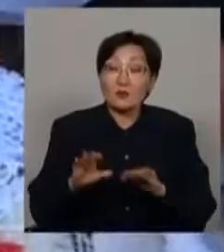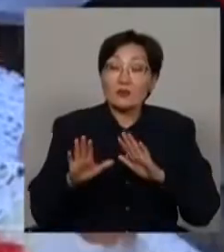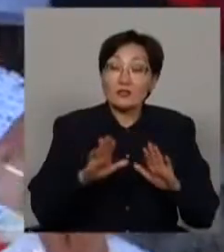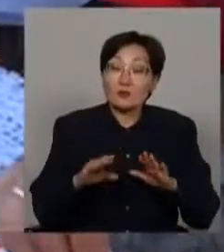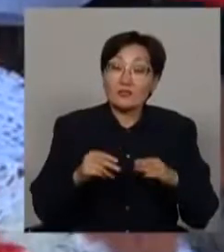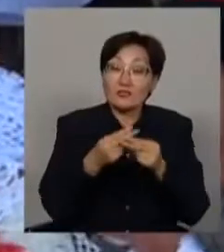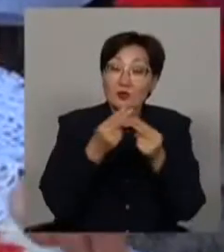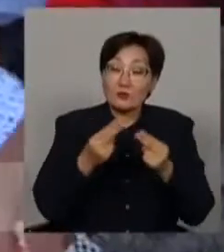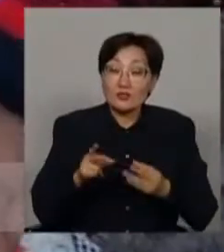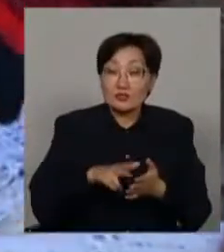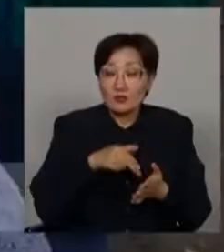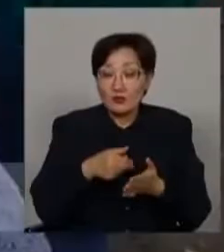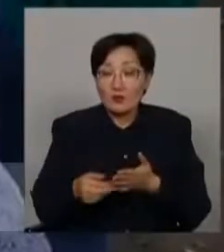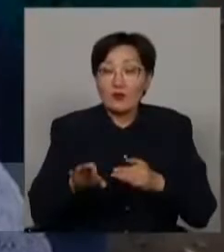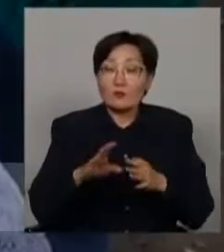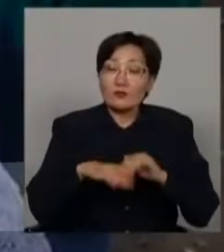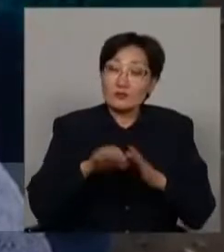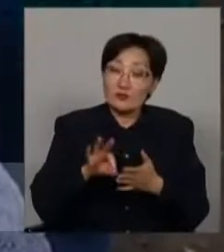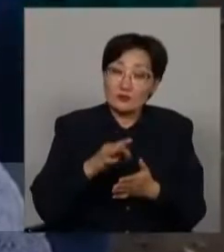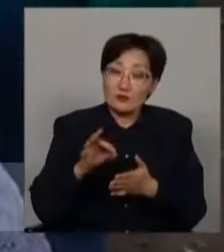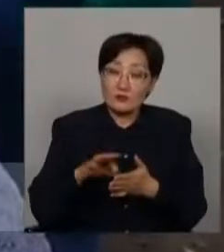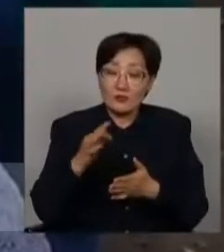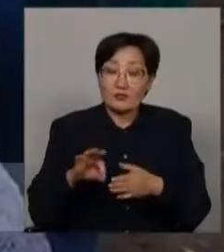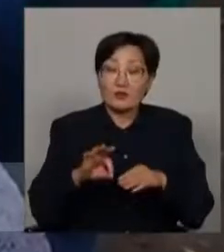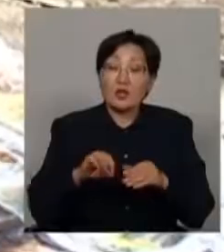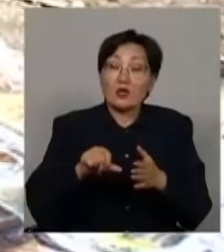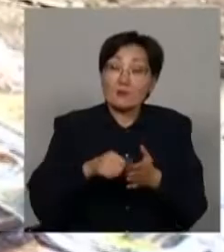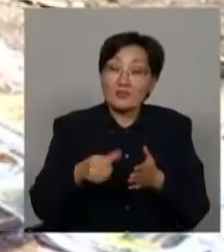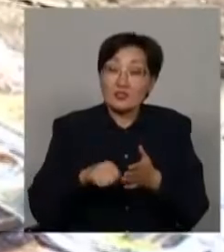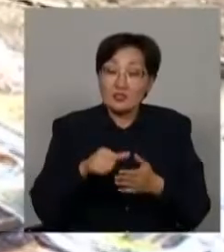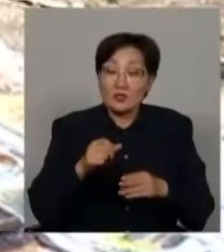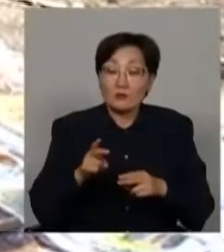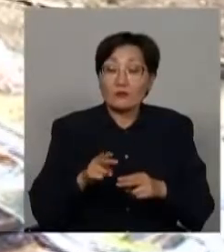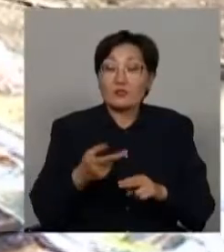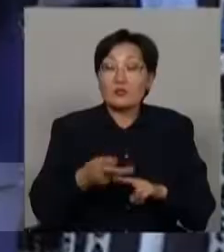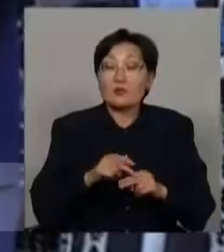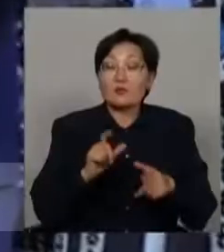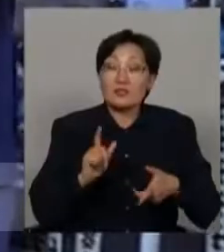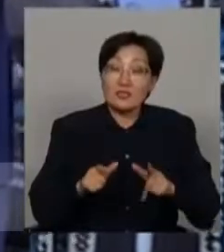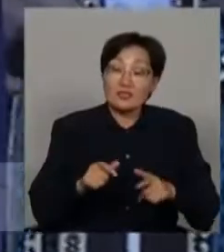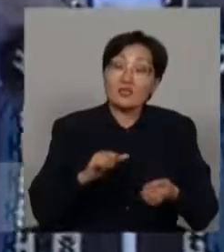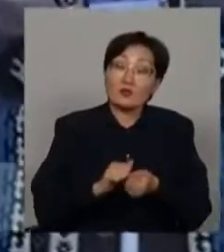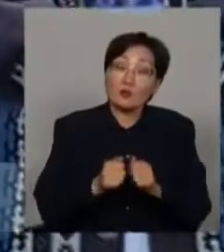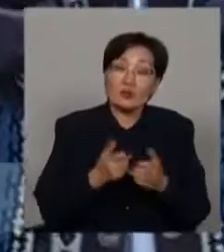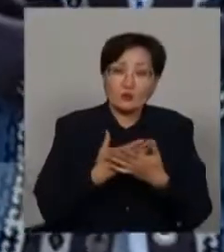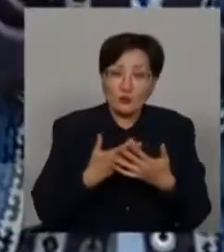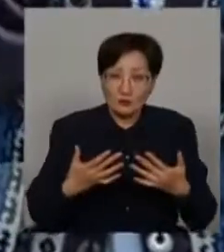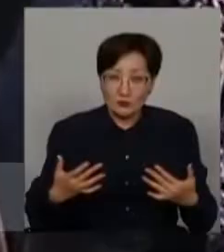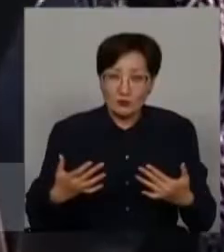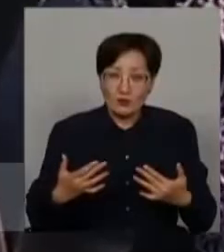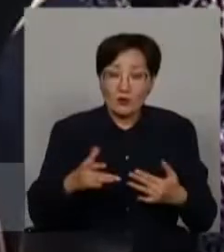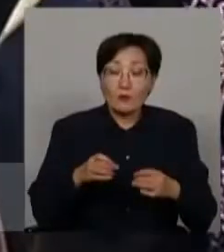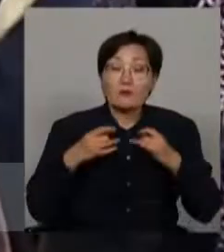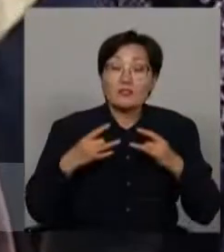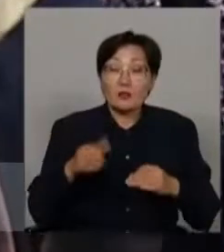картины маслом, красочная вышивка, изделия искусственной резьбы по дереву, сувениры из натуральных камней, бисера и многое другое. В ходе